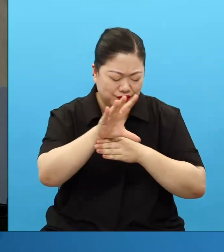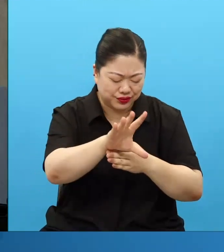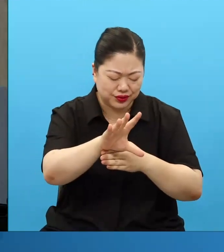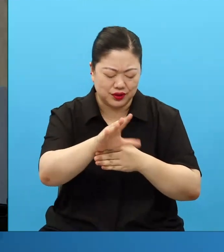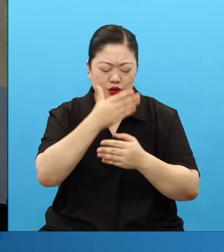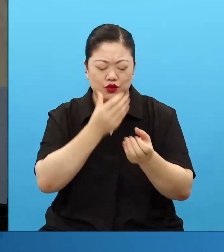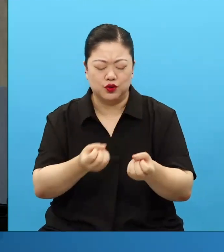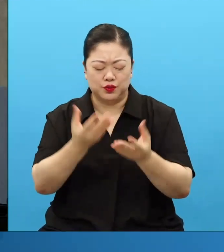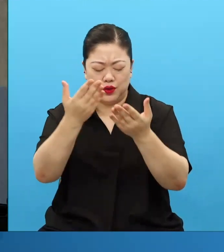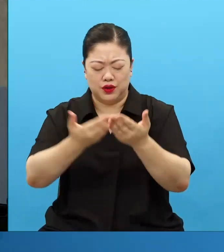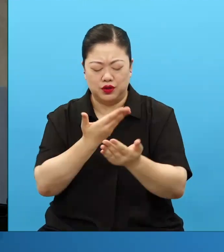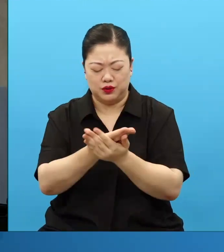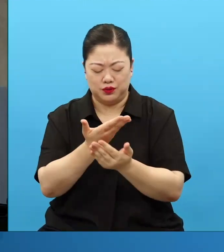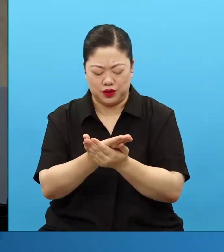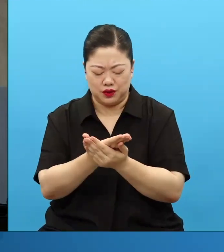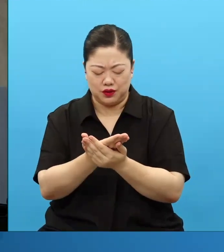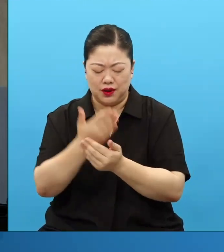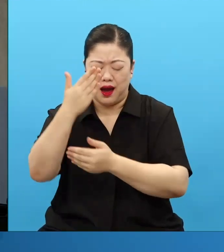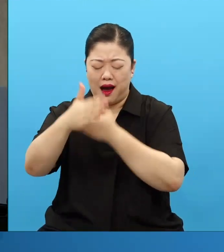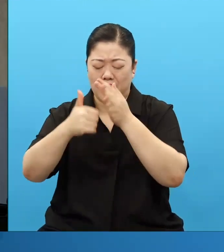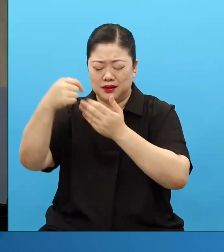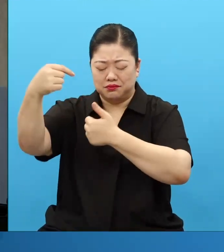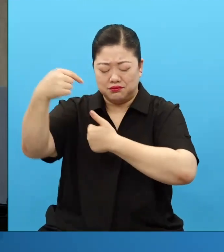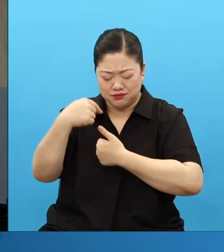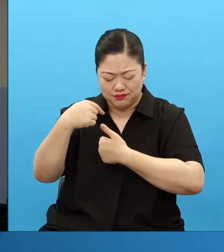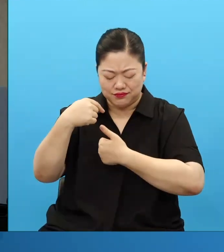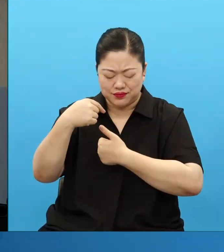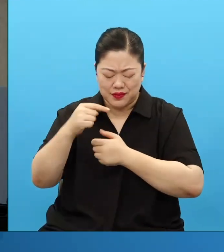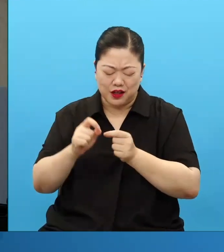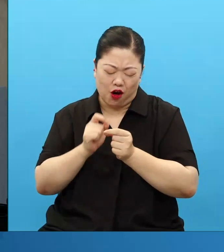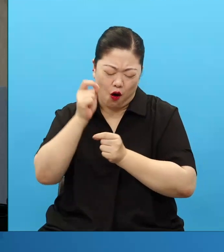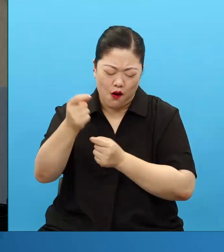안녕하세요. 저는 광주 초등신학원 5학기 재학 중인 예일교회